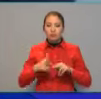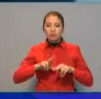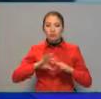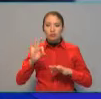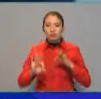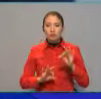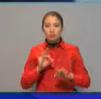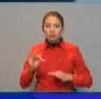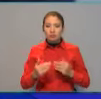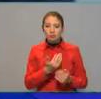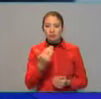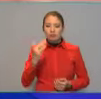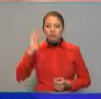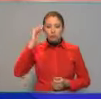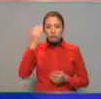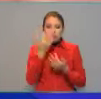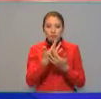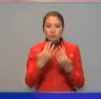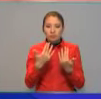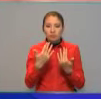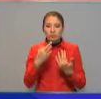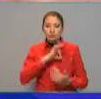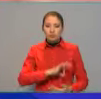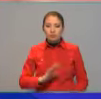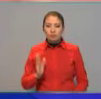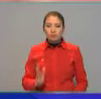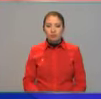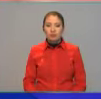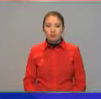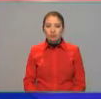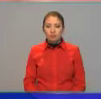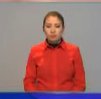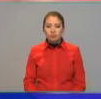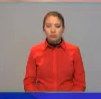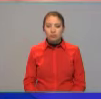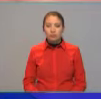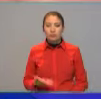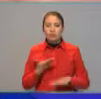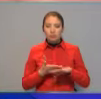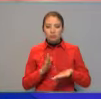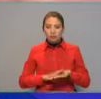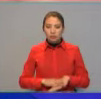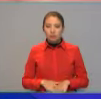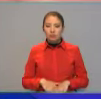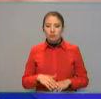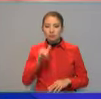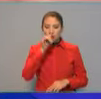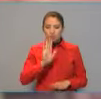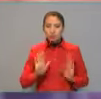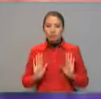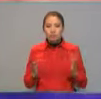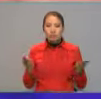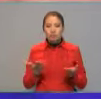барлық тарапқа материалдық және психологиялық жағынан тиімді болады. Ауыр қылмыстар болмайды, әрине ол жеңіл және жеңіл дәрежедегі, сонымен